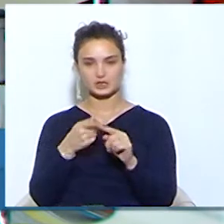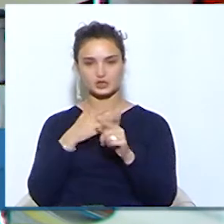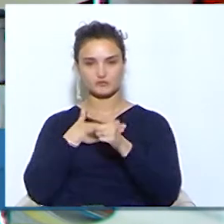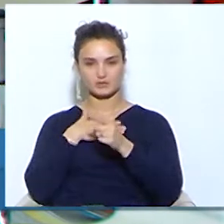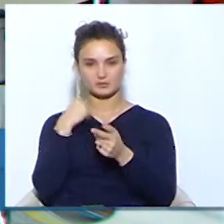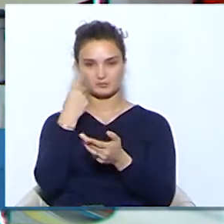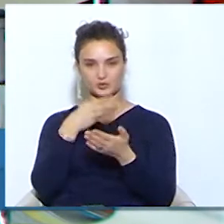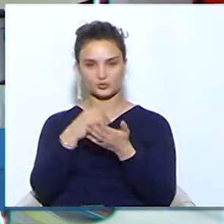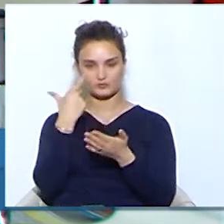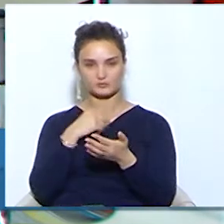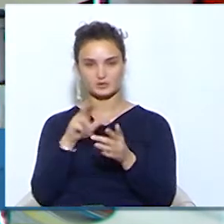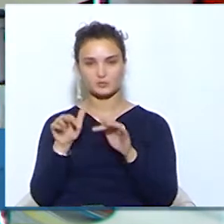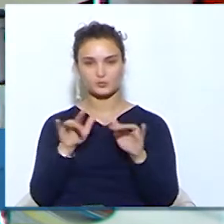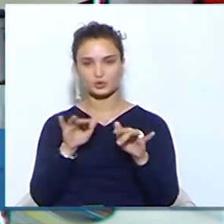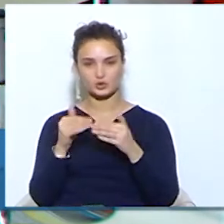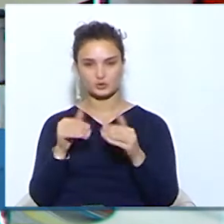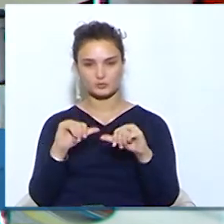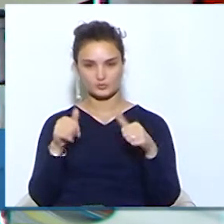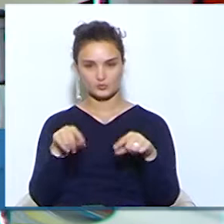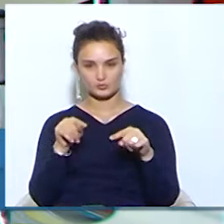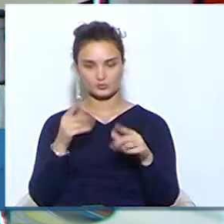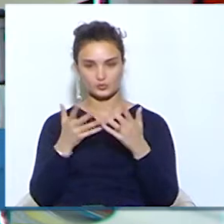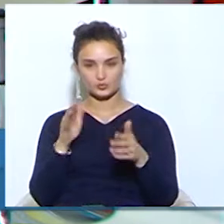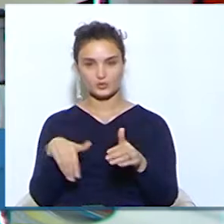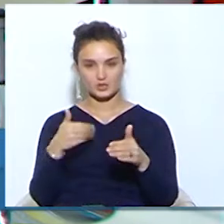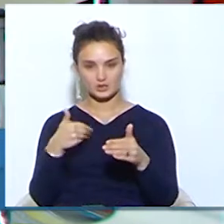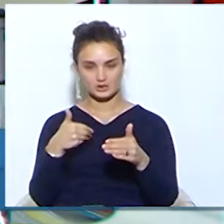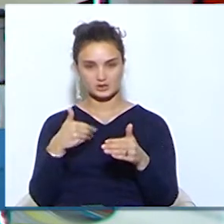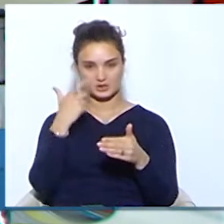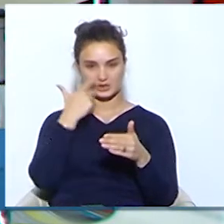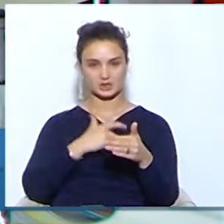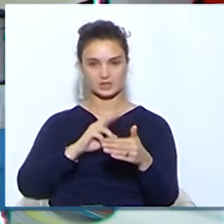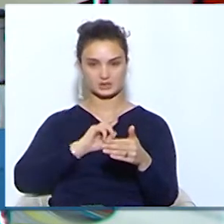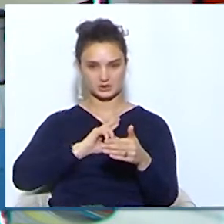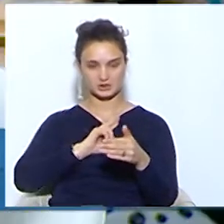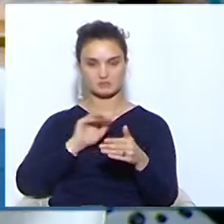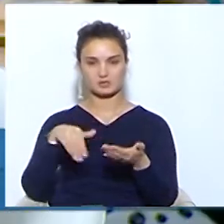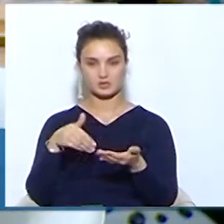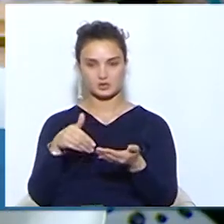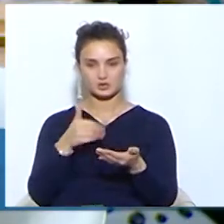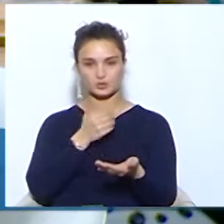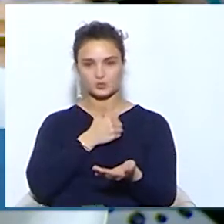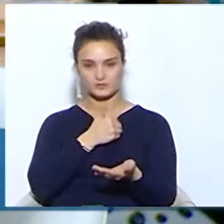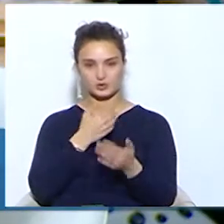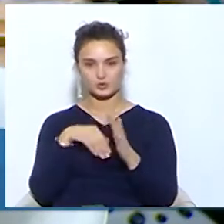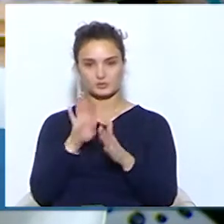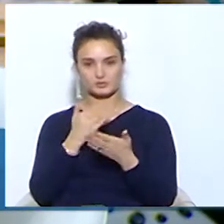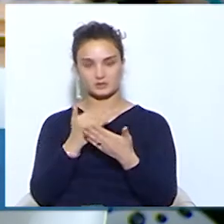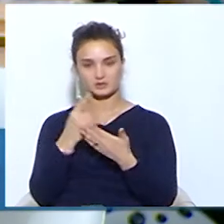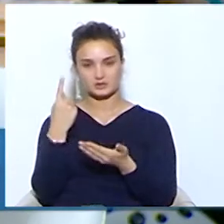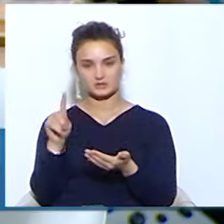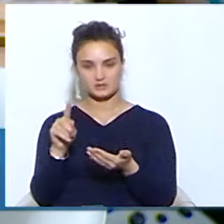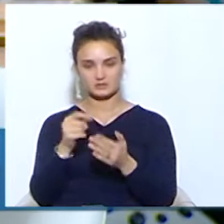ჩვენი პიროვნების და ფუნქციონირების ფორმის. ანუ თუ არ არის ნარცისიზმი, არ არის ტოლვა ჯობდე, ვთქვათ,